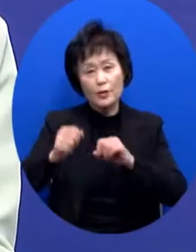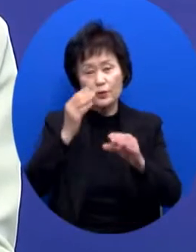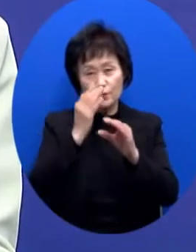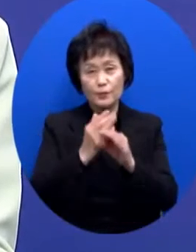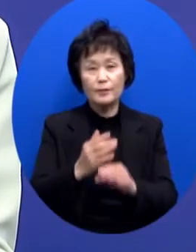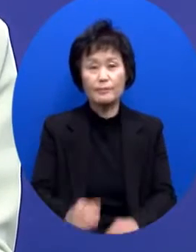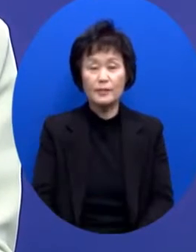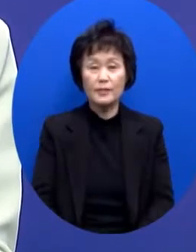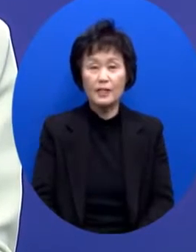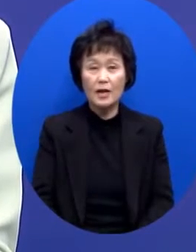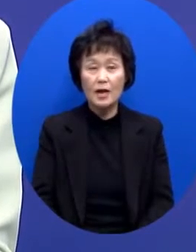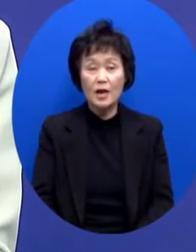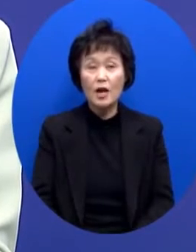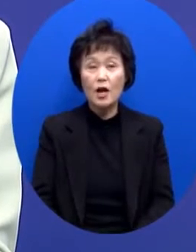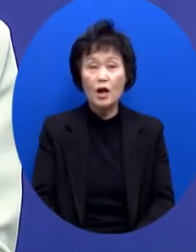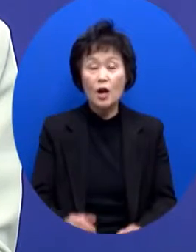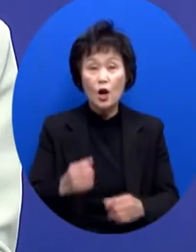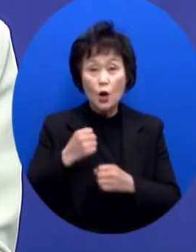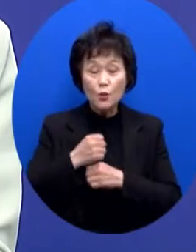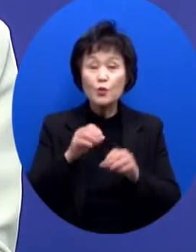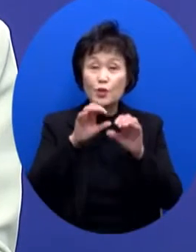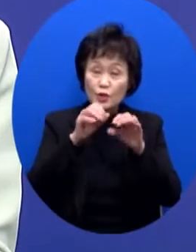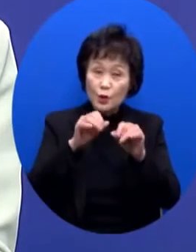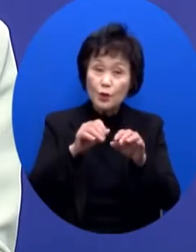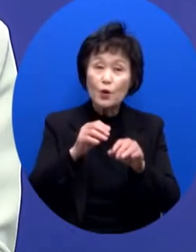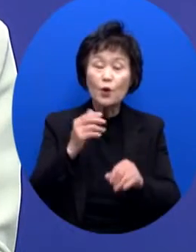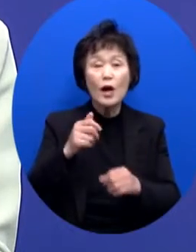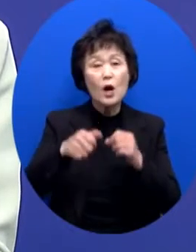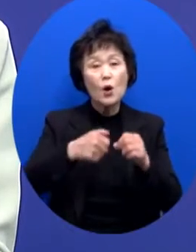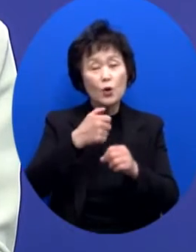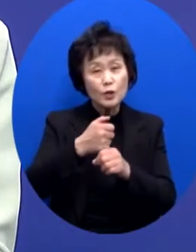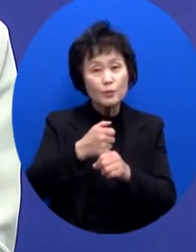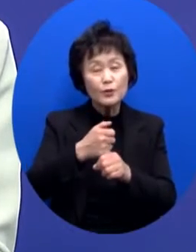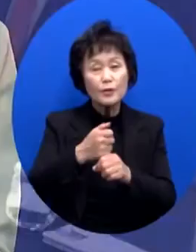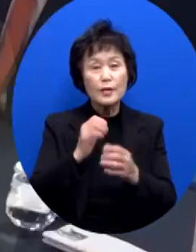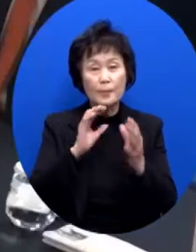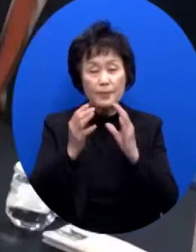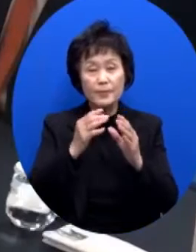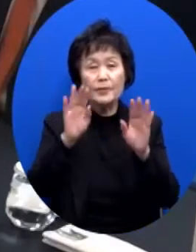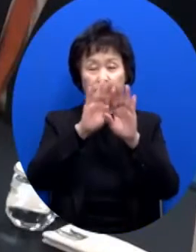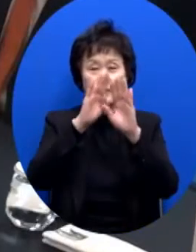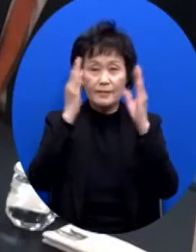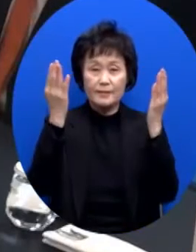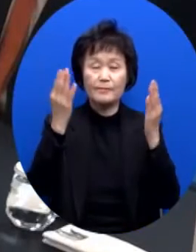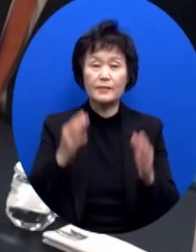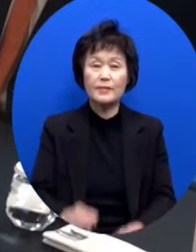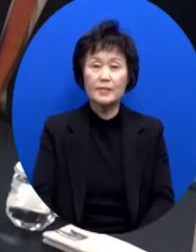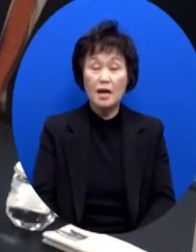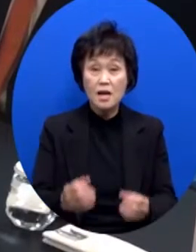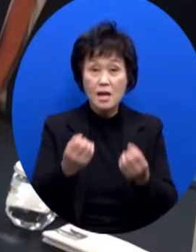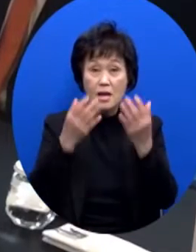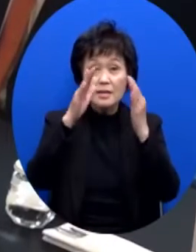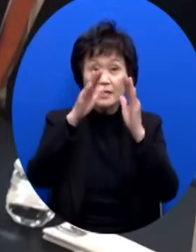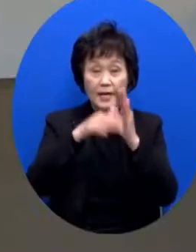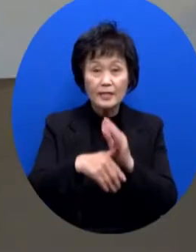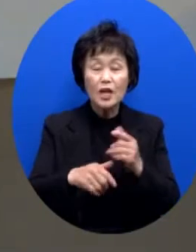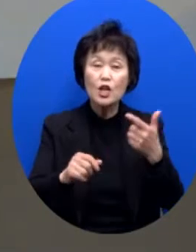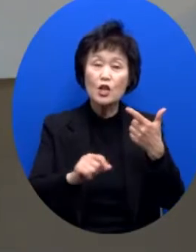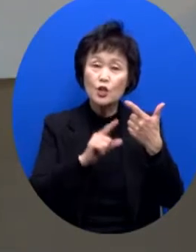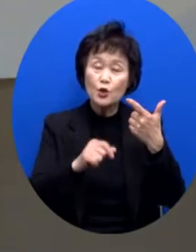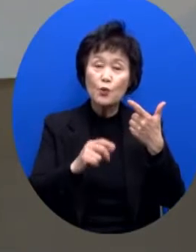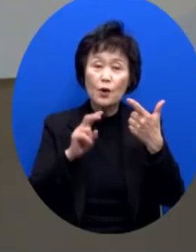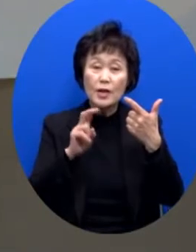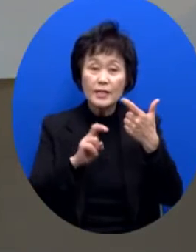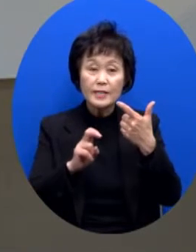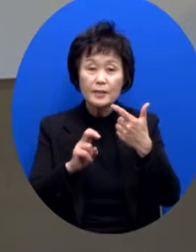한국 기독교 군선교 연합회 가 50주년 준비 간담회를 열었습니다 행사에서는 6월 26일에